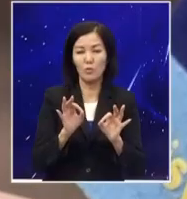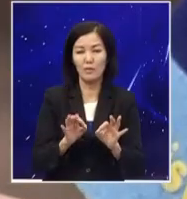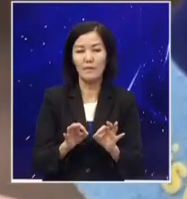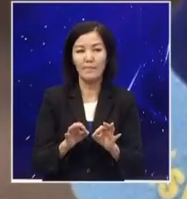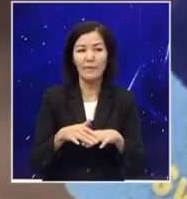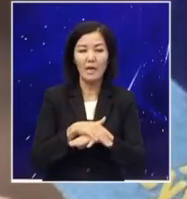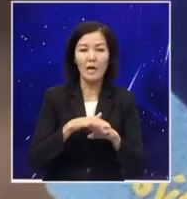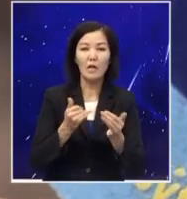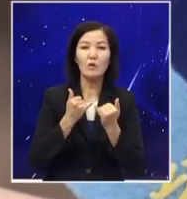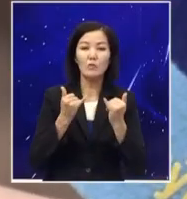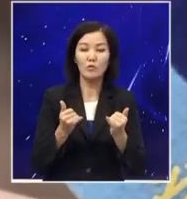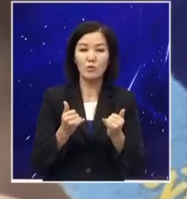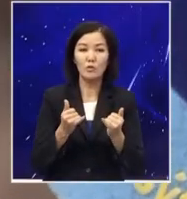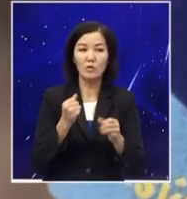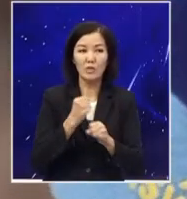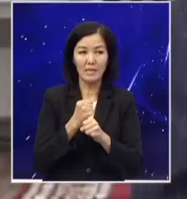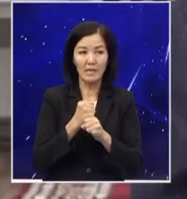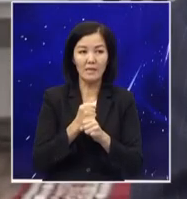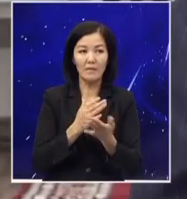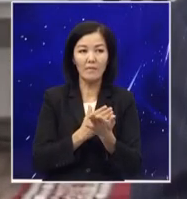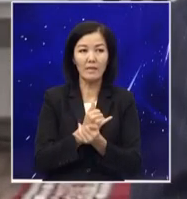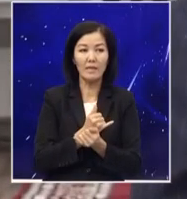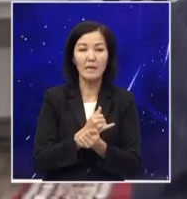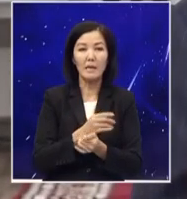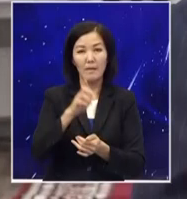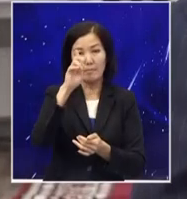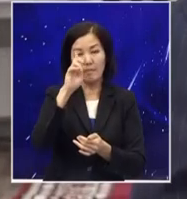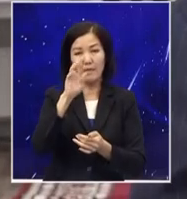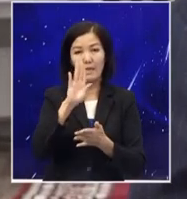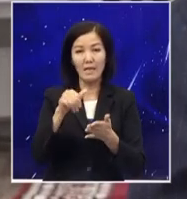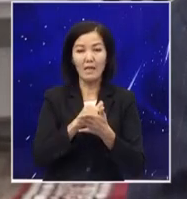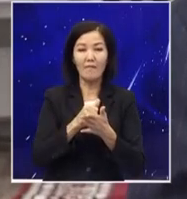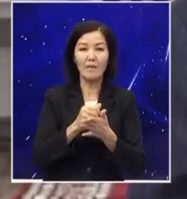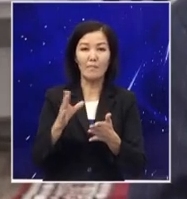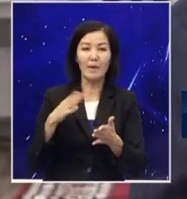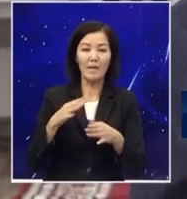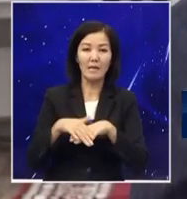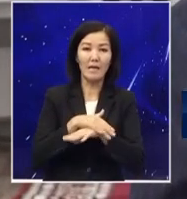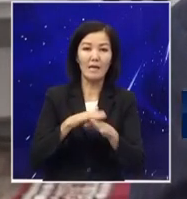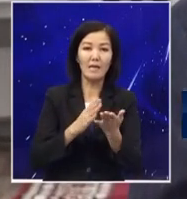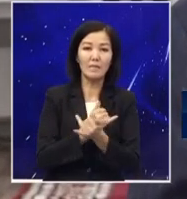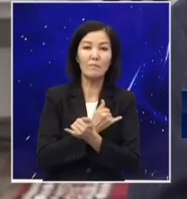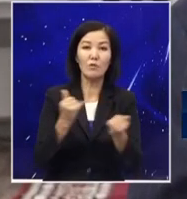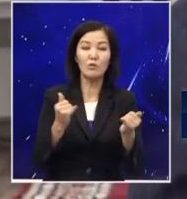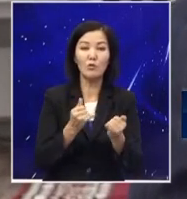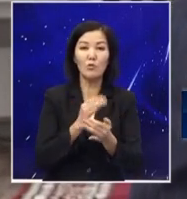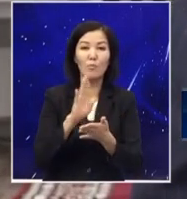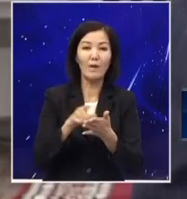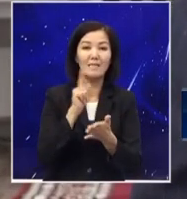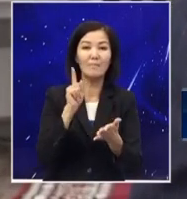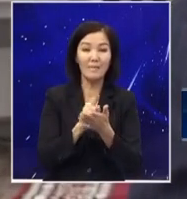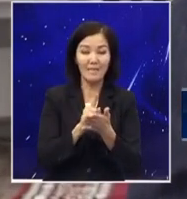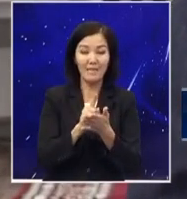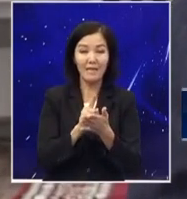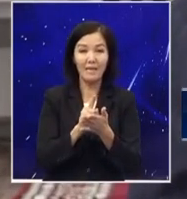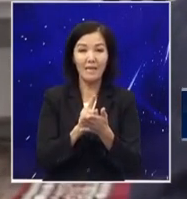бұл халық үшін жасалып жатқан дүние. Мемлекетіміздің негізгі байлығы халық қой, сондықтан да халыққа қызмет көрсету бұл бірінші кезекте тұру керек.